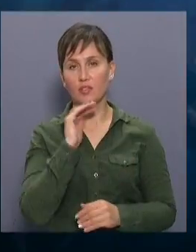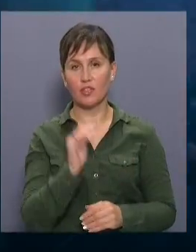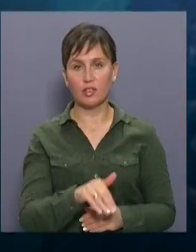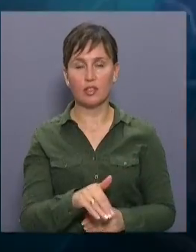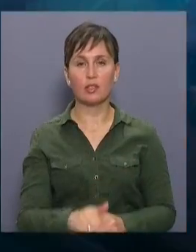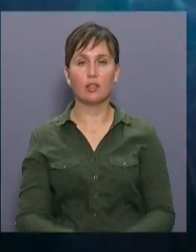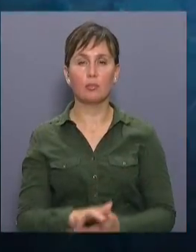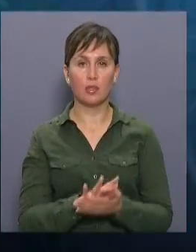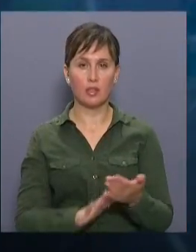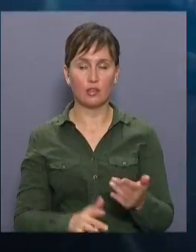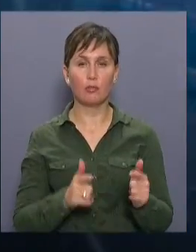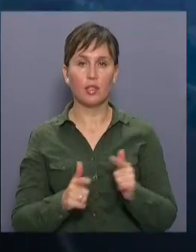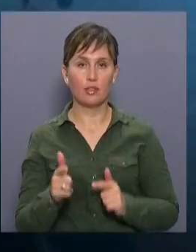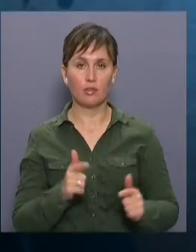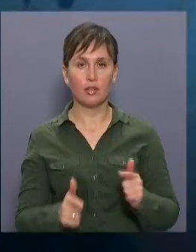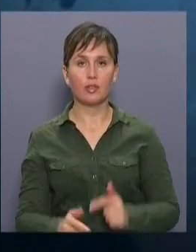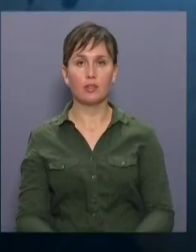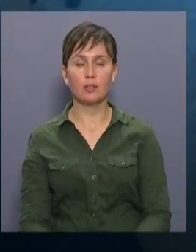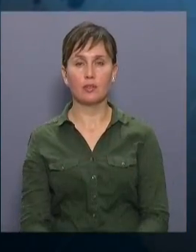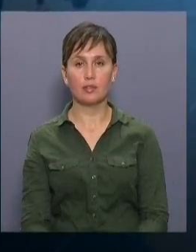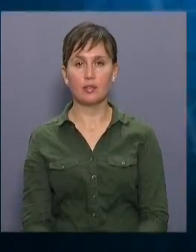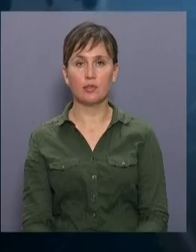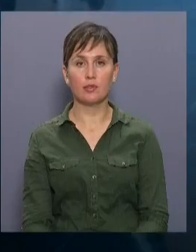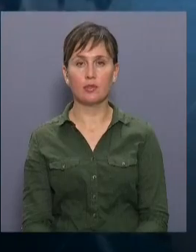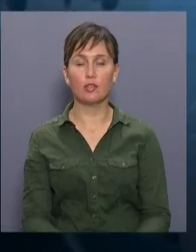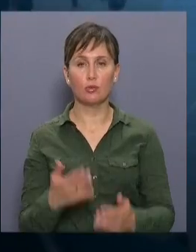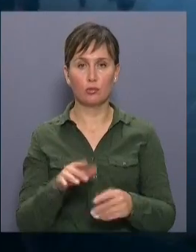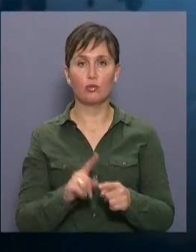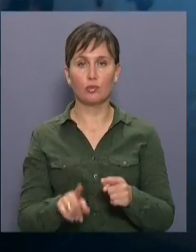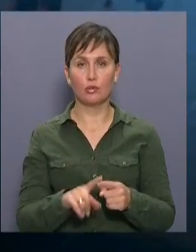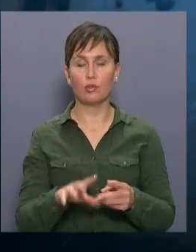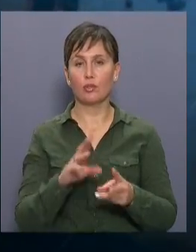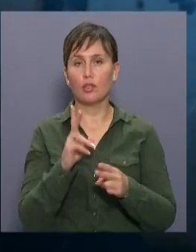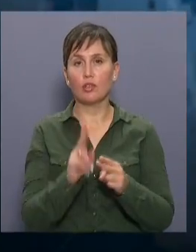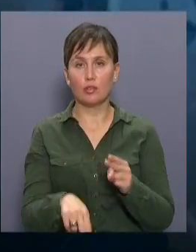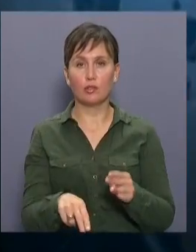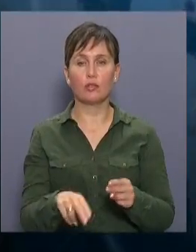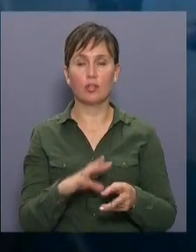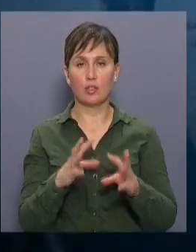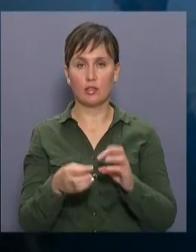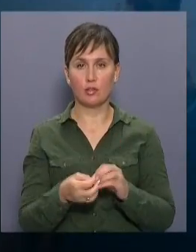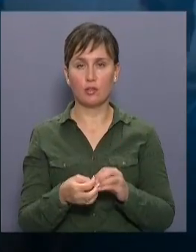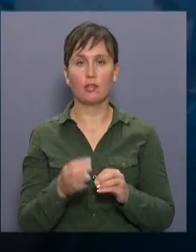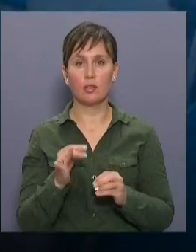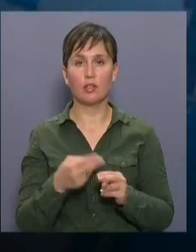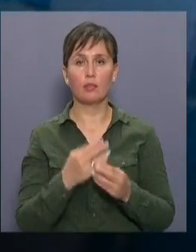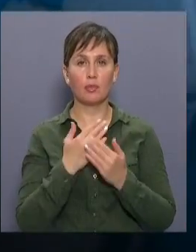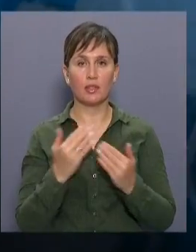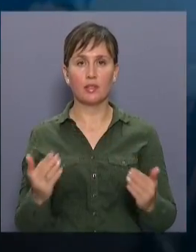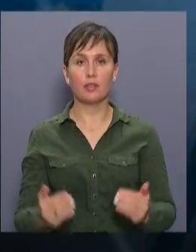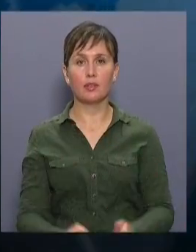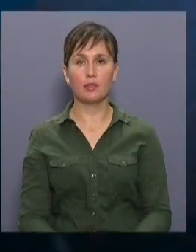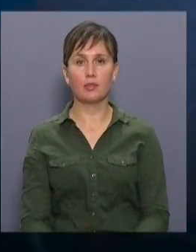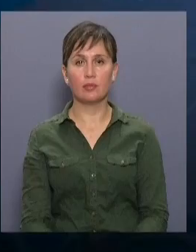залах, продолжаем готовиться. Вот, ну, уже заключительный этап, легкая подводка.